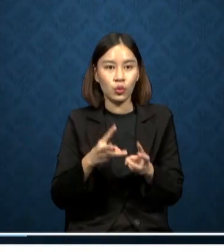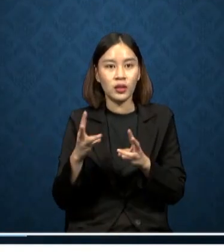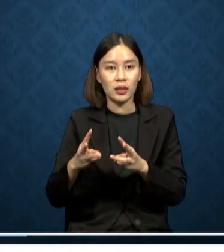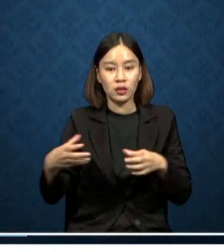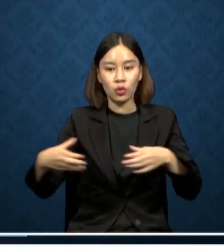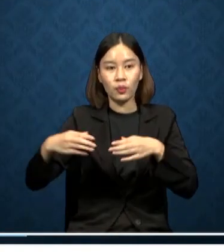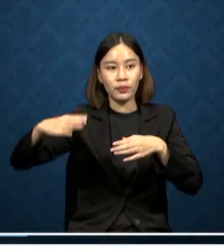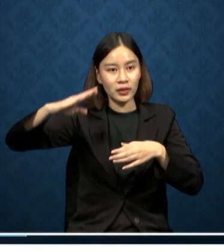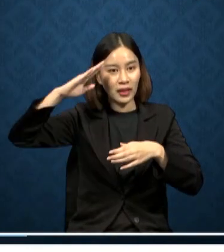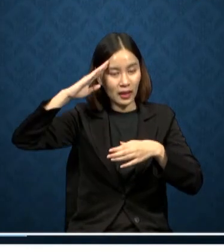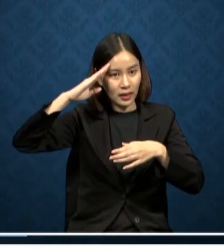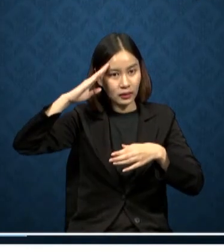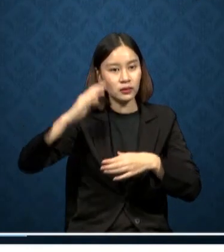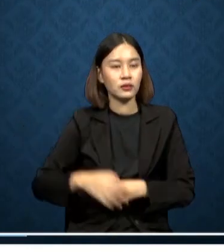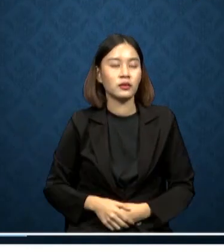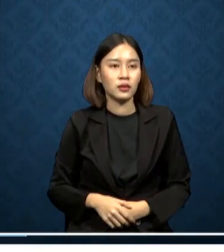ำลงตะาร